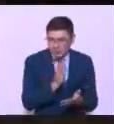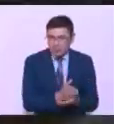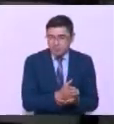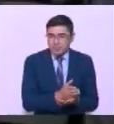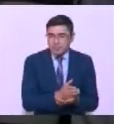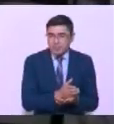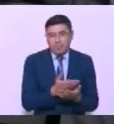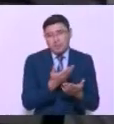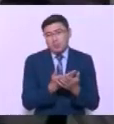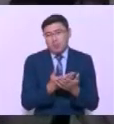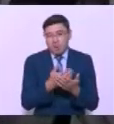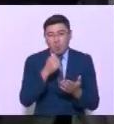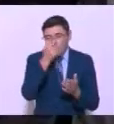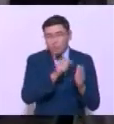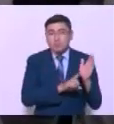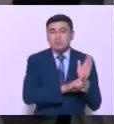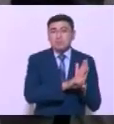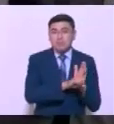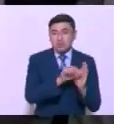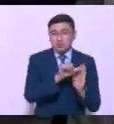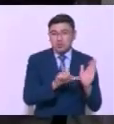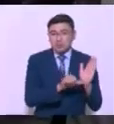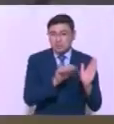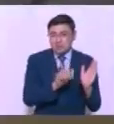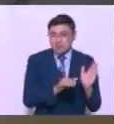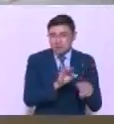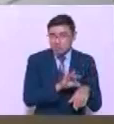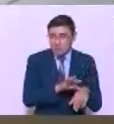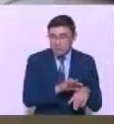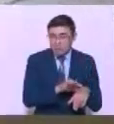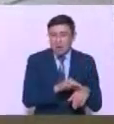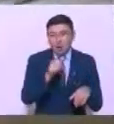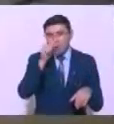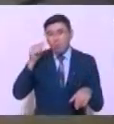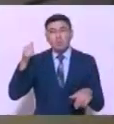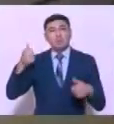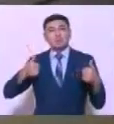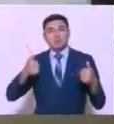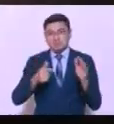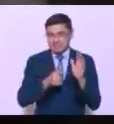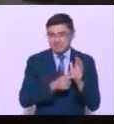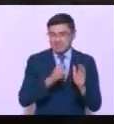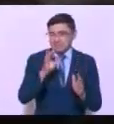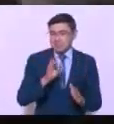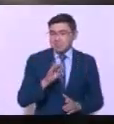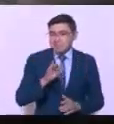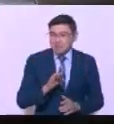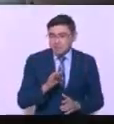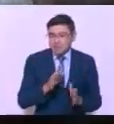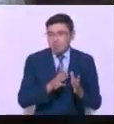гриппом. Например, с начала года заболели около 16 тысяч человек. Это на 7% больше, чем за аналогичный период прошлого